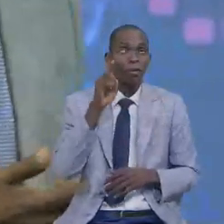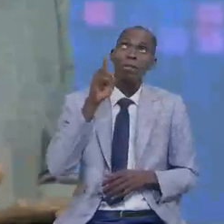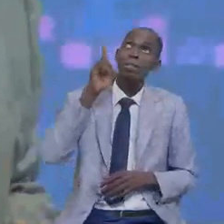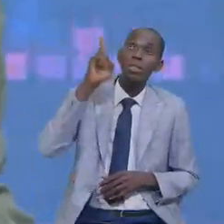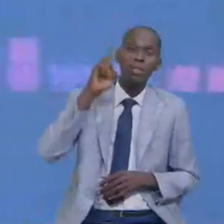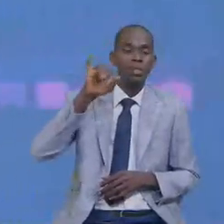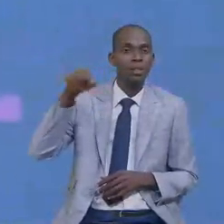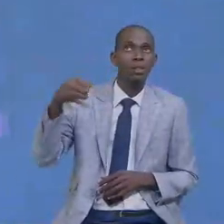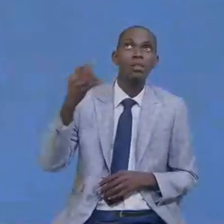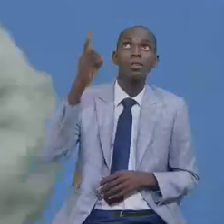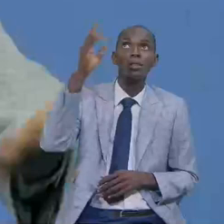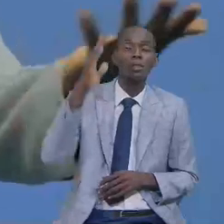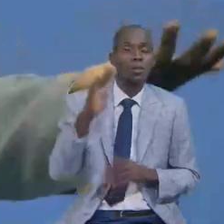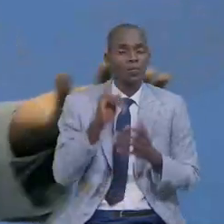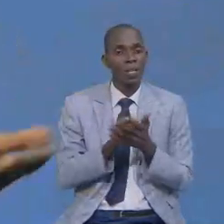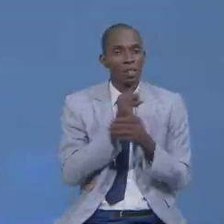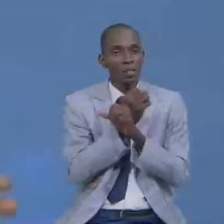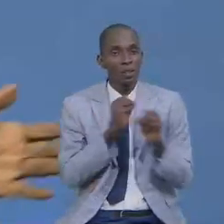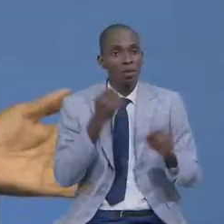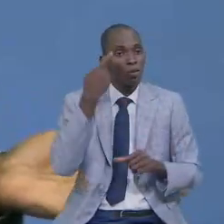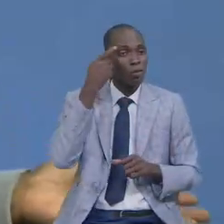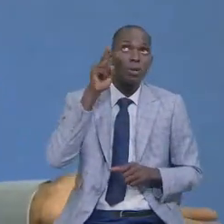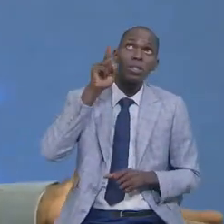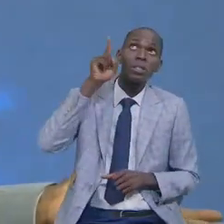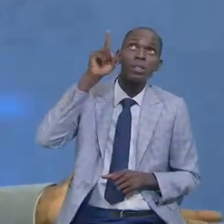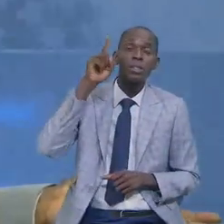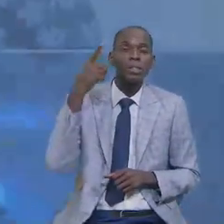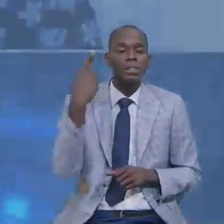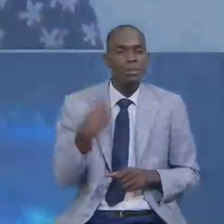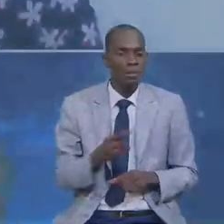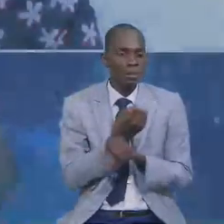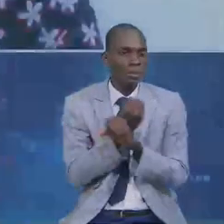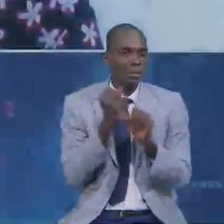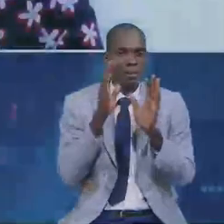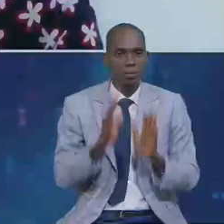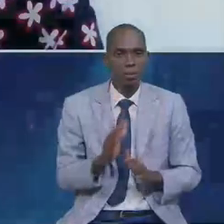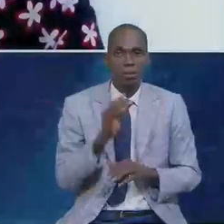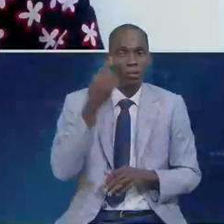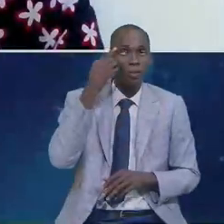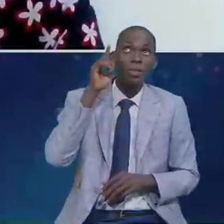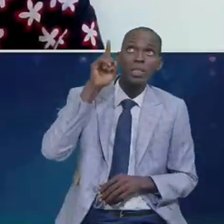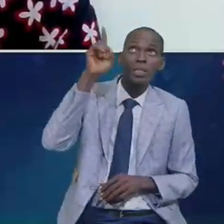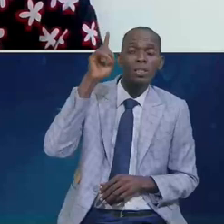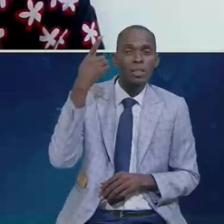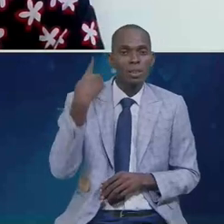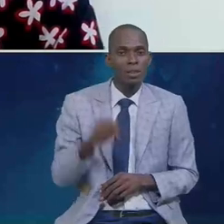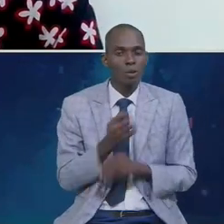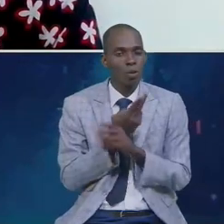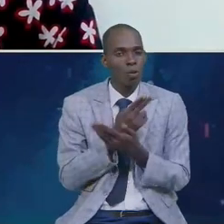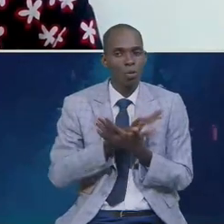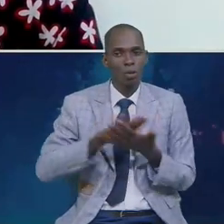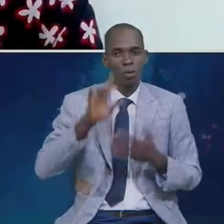qui sauve. C'est lui, le justificateur. C'est lui, le juste. C'est